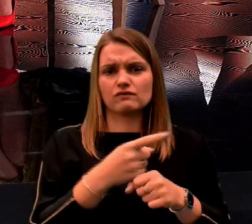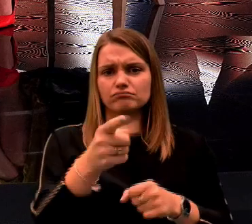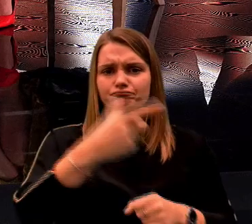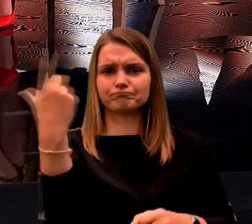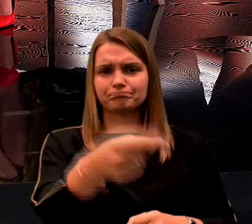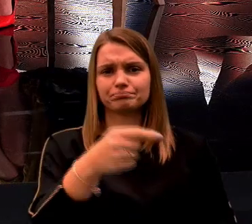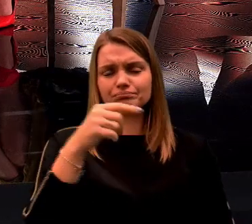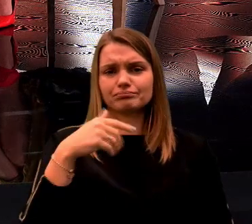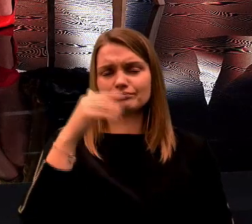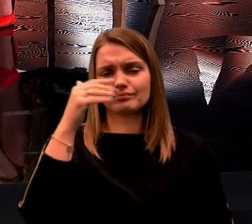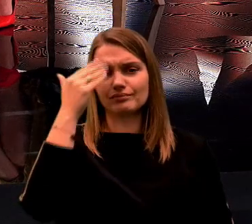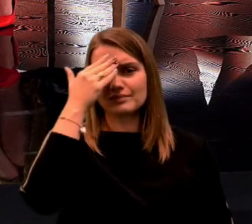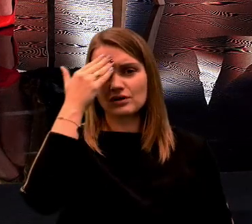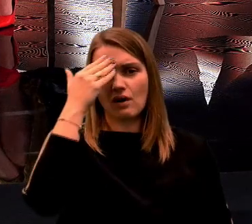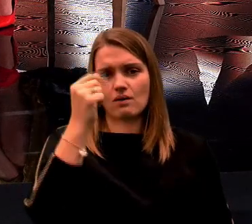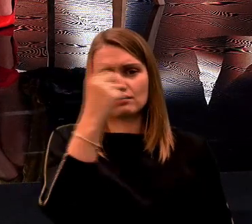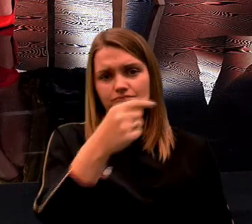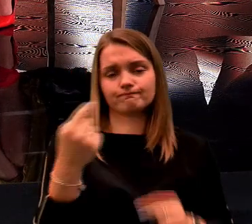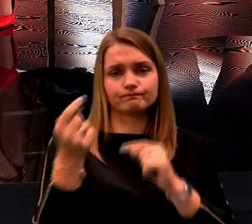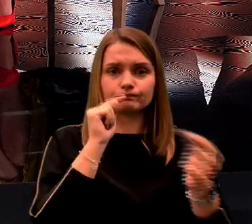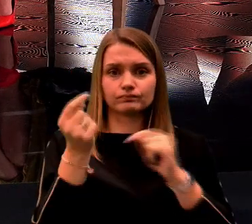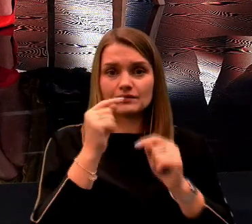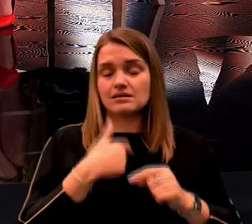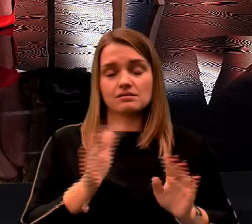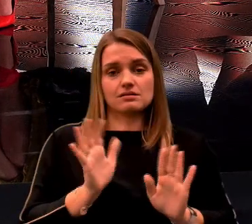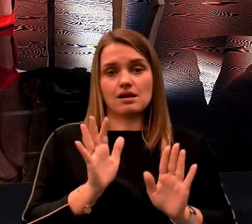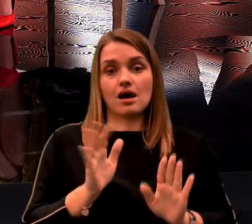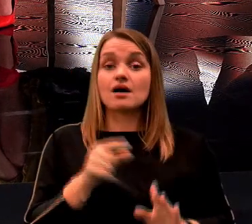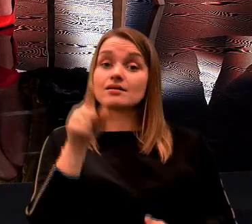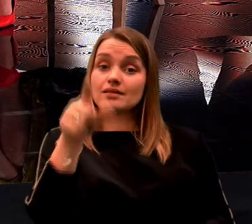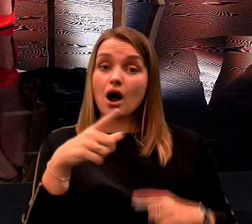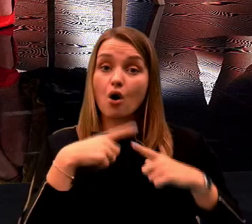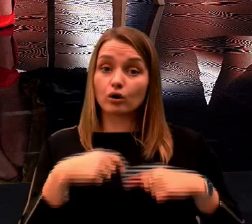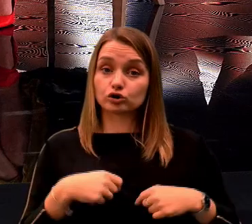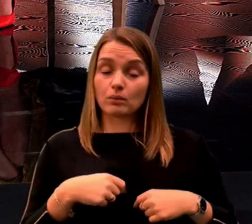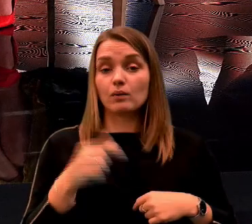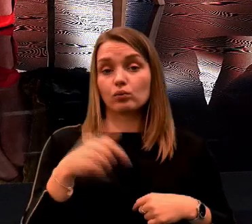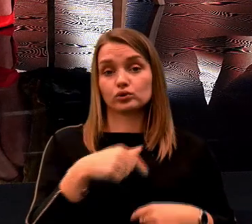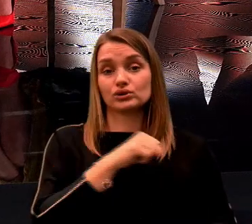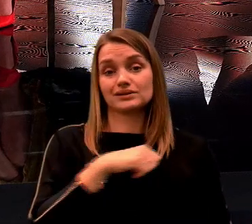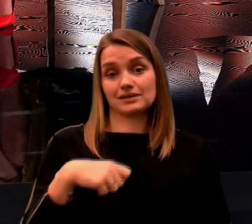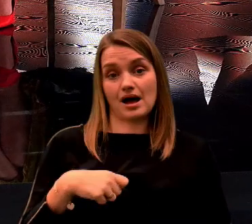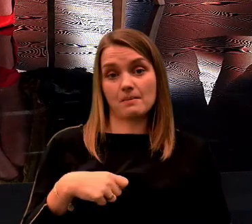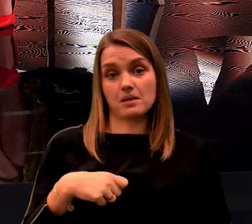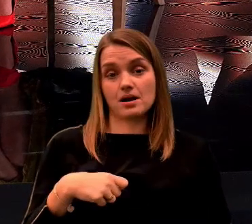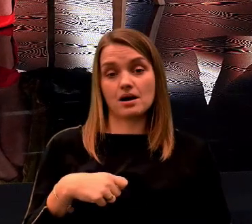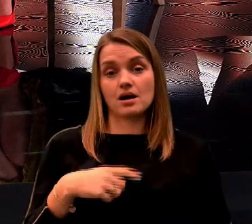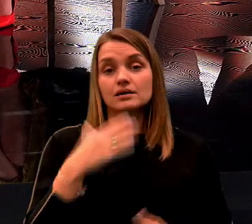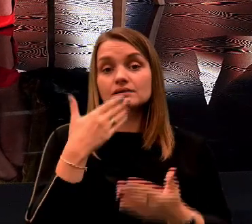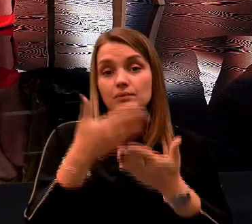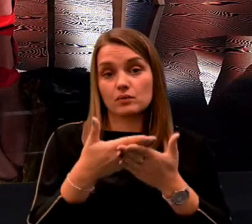psychoterapię, bo z panem coś nie tak, prawda? To ta osoba musi sama coś takiego zaproponować i ja wtedy mówię